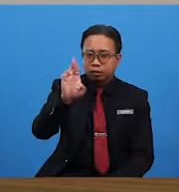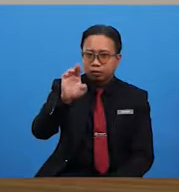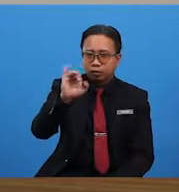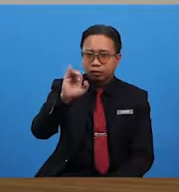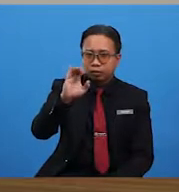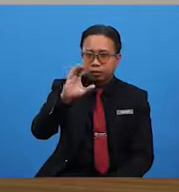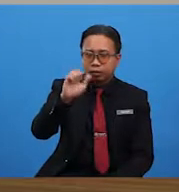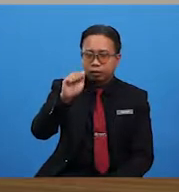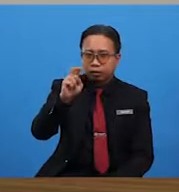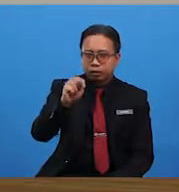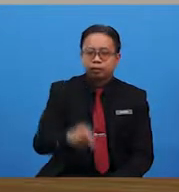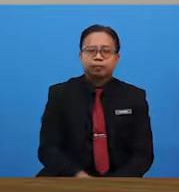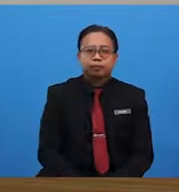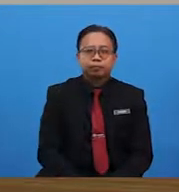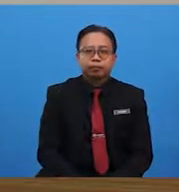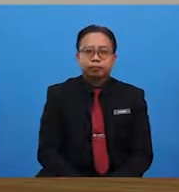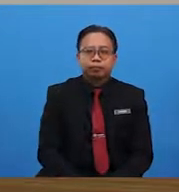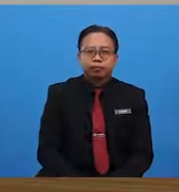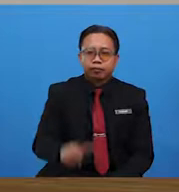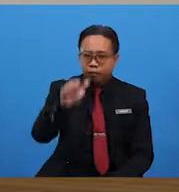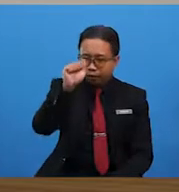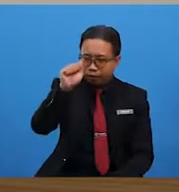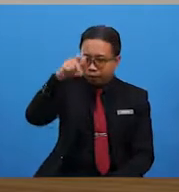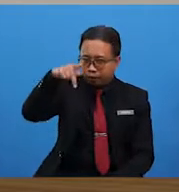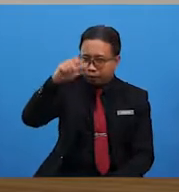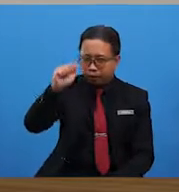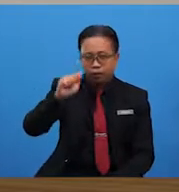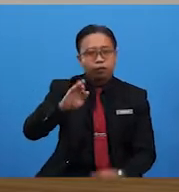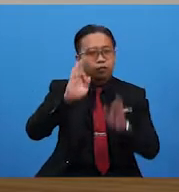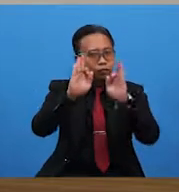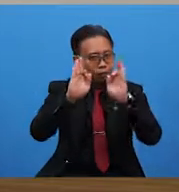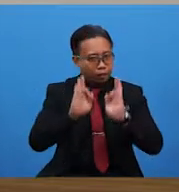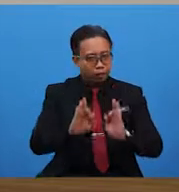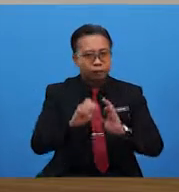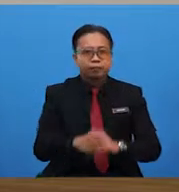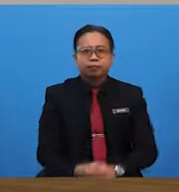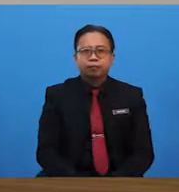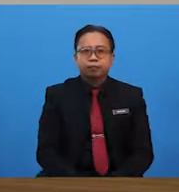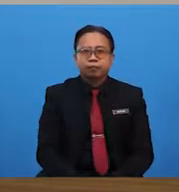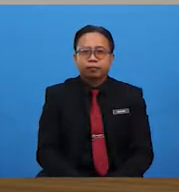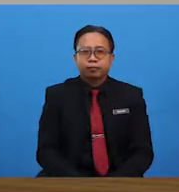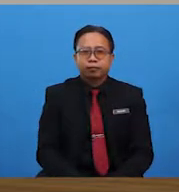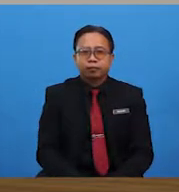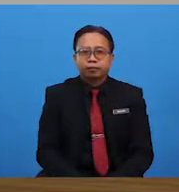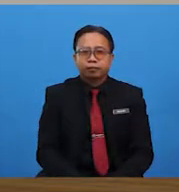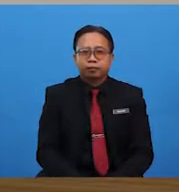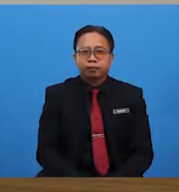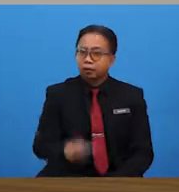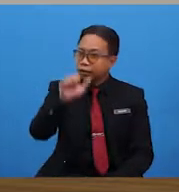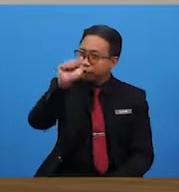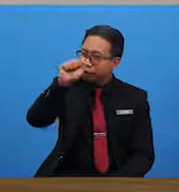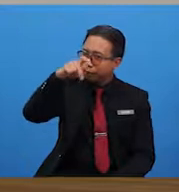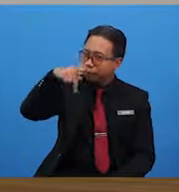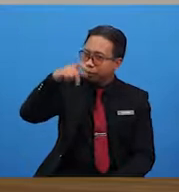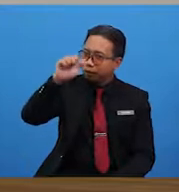atau dikenali dengan format epe3 forpa apa eh